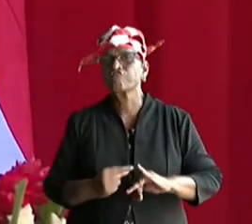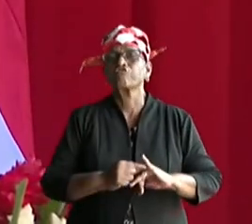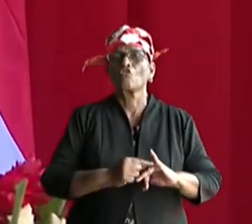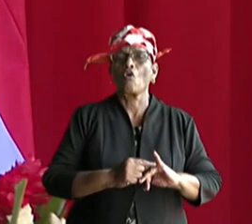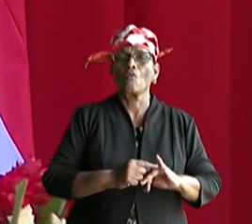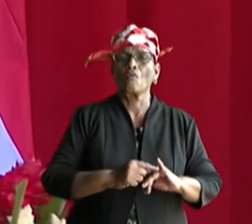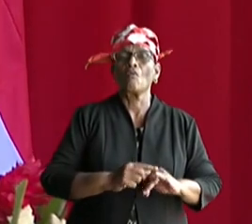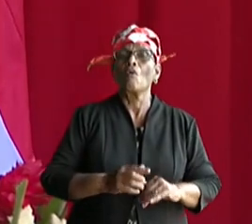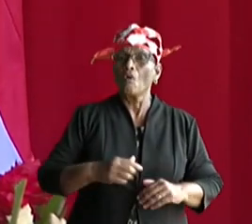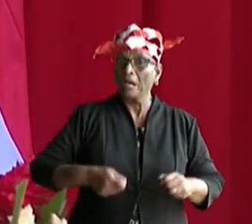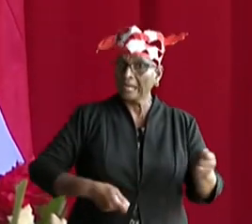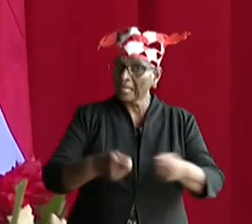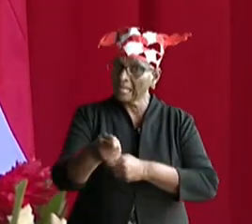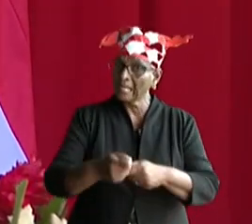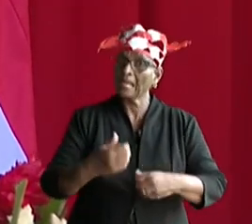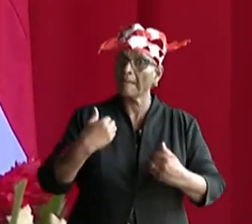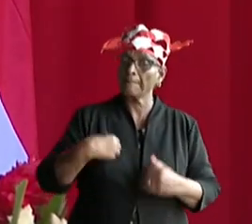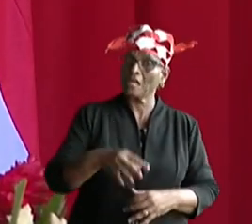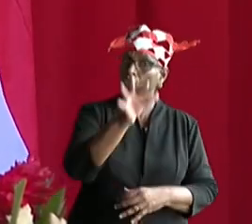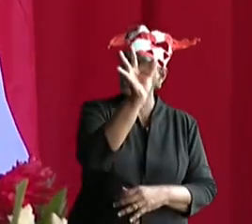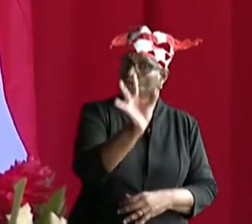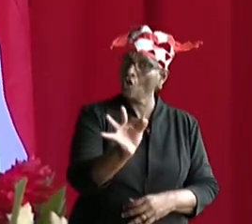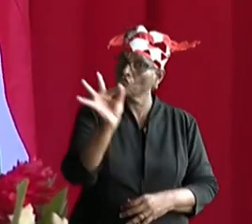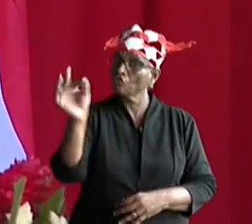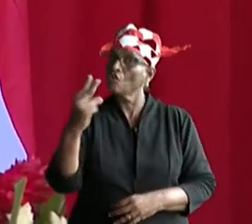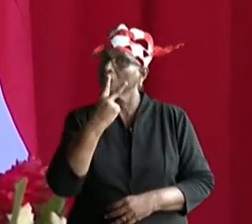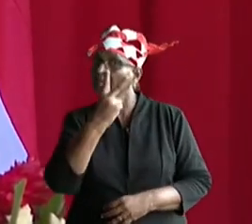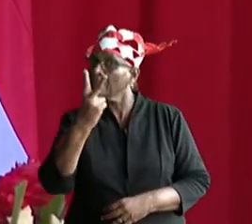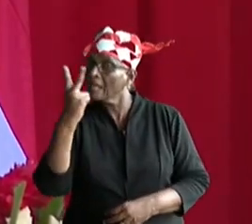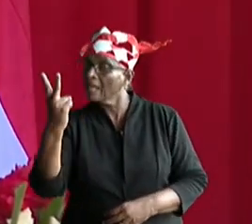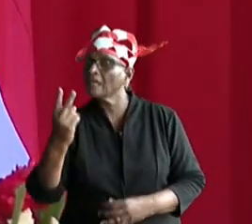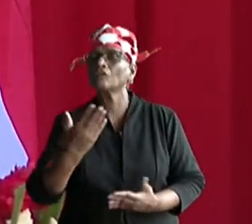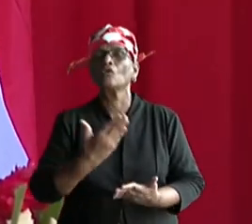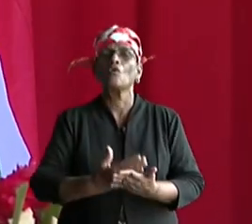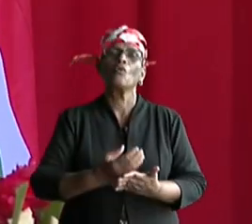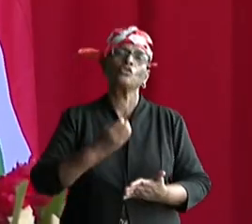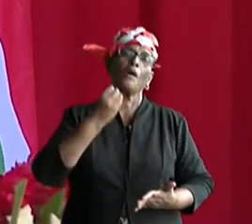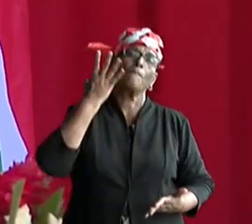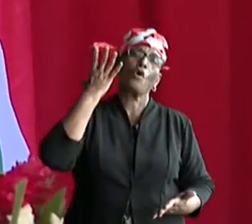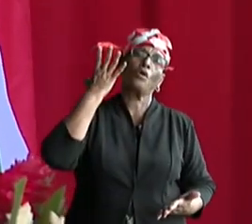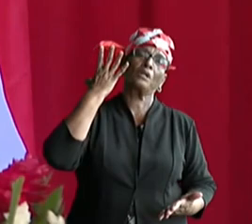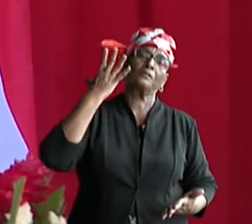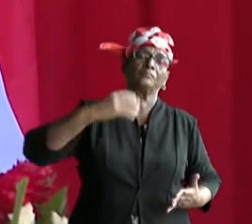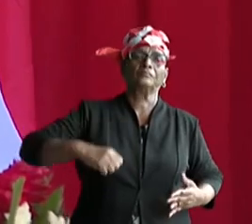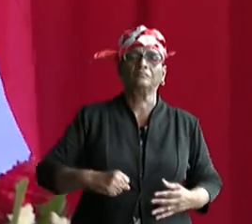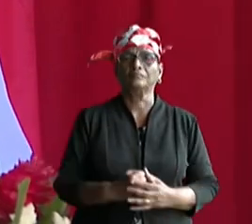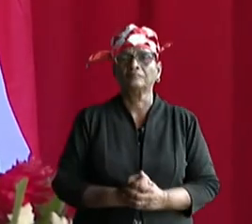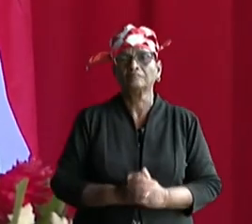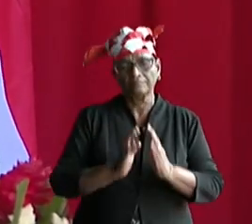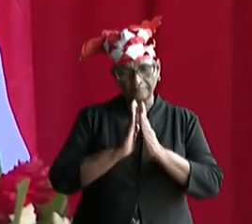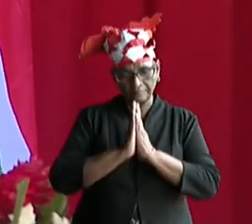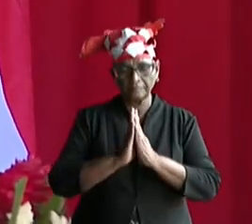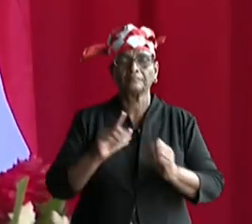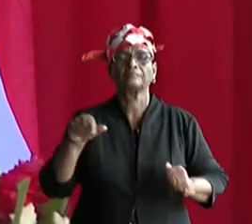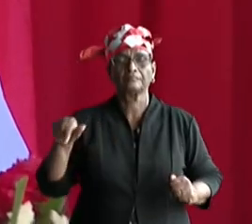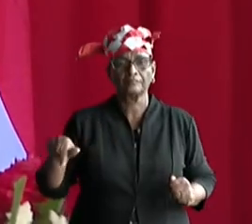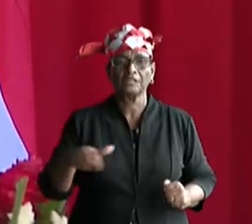thuis met inachtneming van alle protocollen, groet ook u van harte, goedemorgen, pranam, salam, ram, ram, namaste aan u